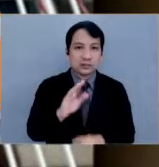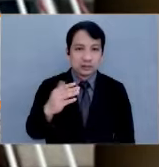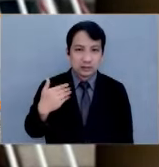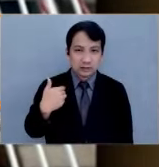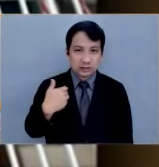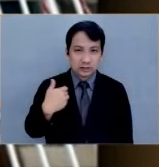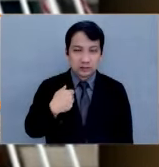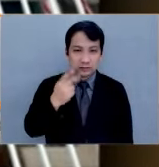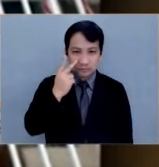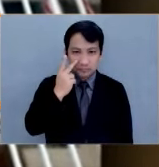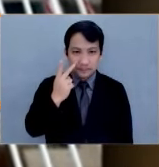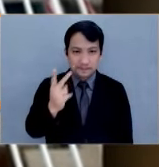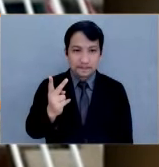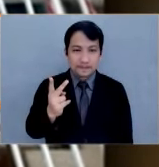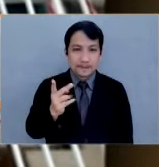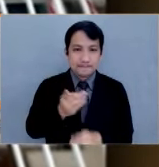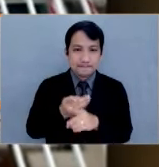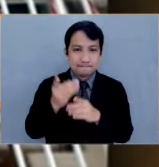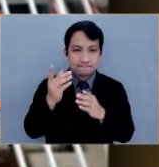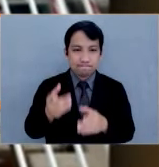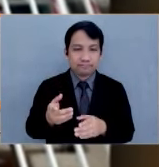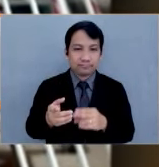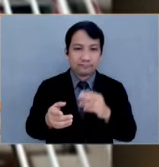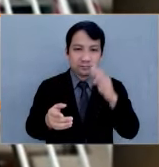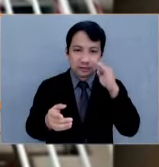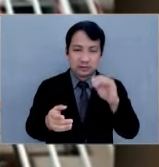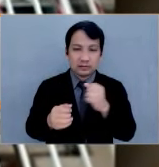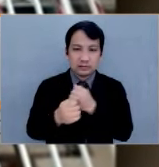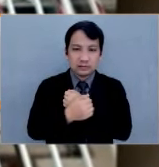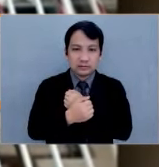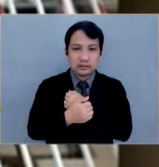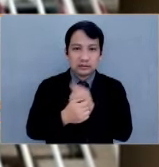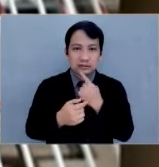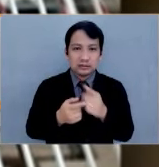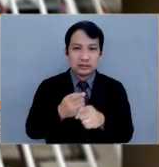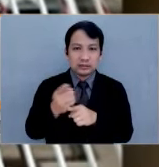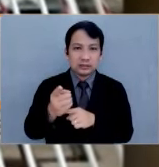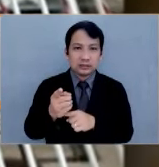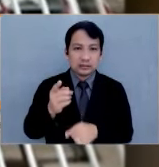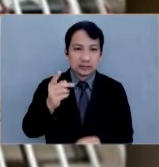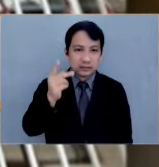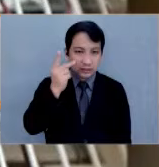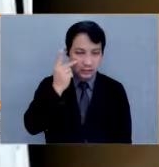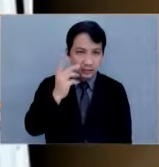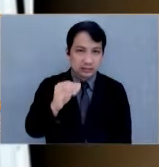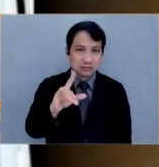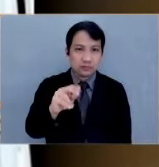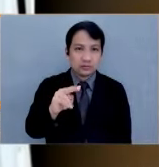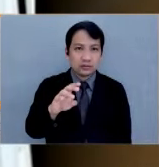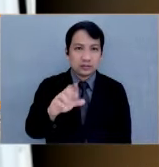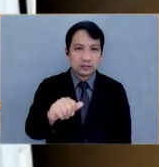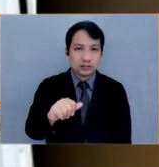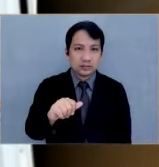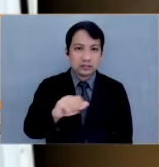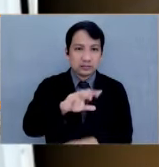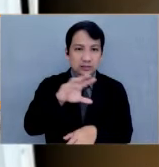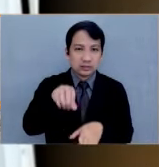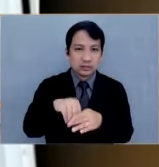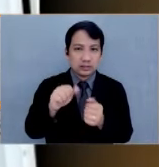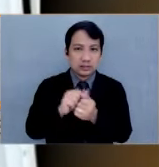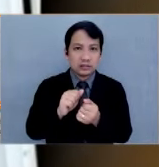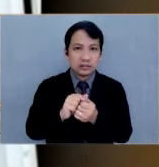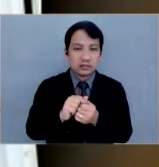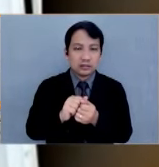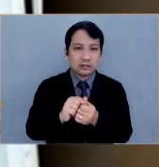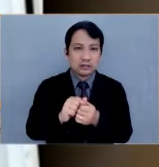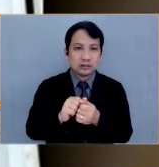doon ang direktor ng Hello Love Goodbye na si Direk Kathy Garcia Sampana. Kasama pa ang ilan sa pamunuan ng